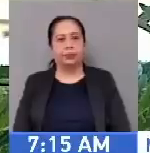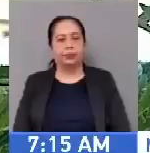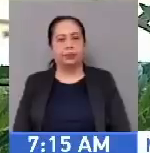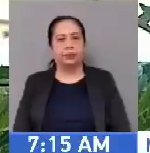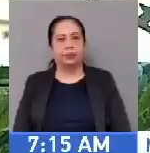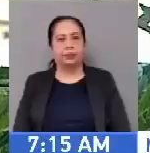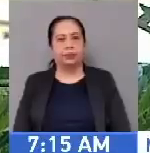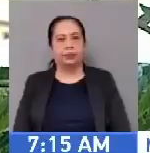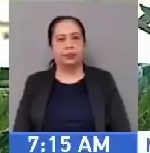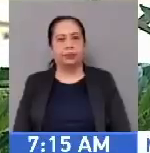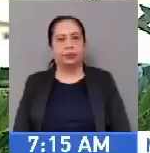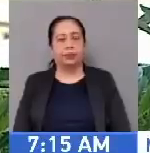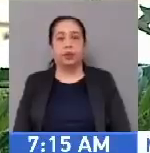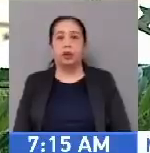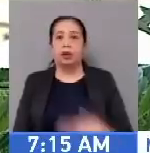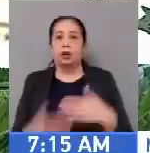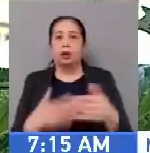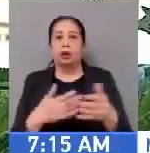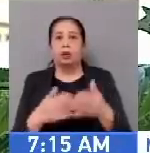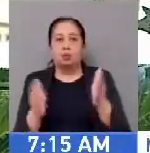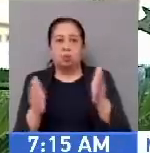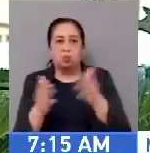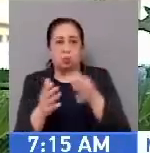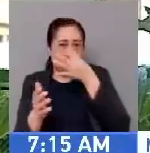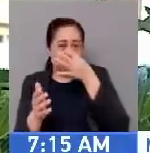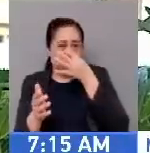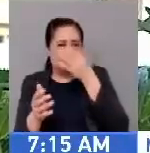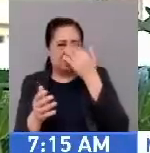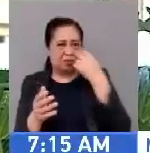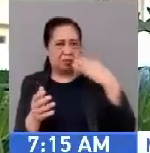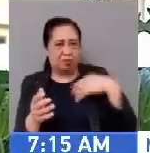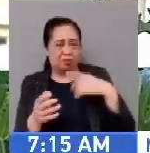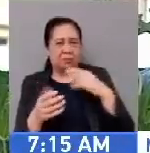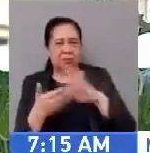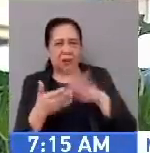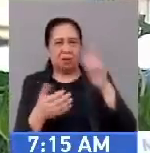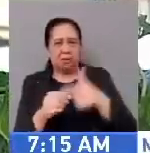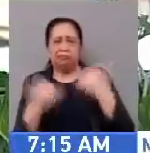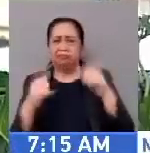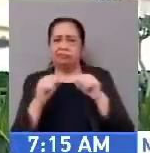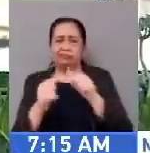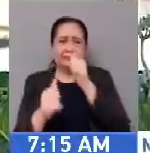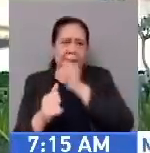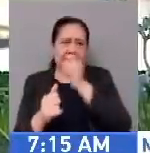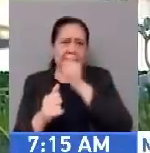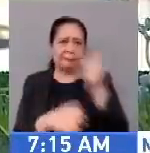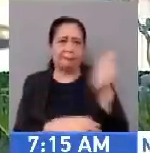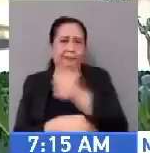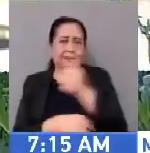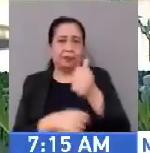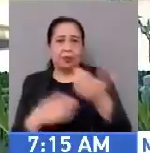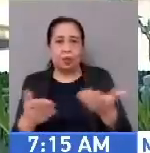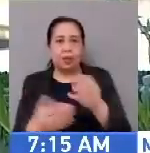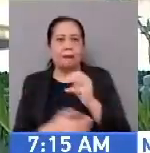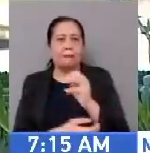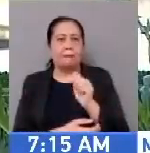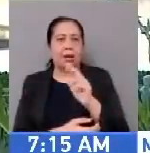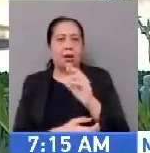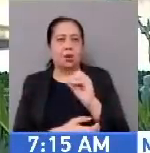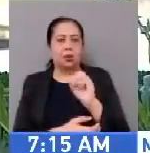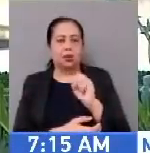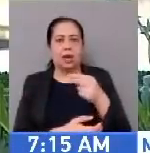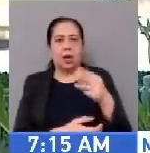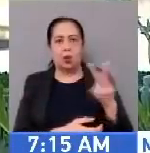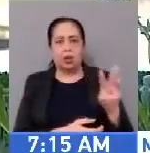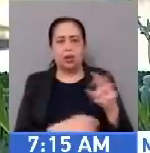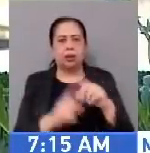Kahit mas maliit ang kikitain dahil mahal na ang krudo, tuloy ang biyay ng ilang tsuper ng jeep sa Marcos Highway. Sa pamamasada lang daw kasi sila